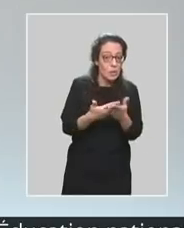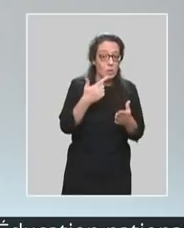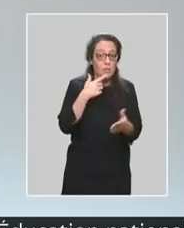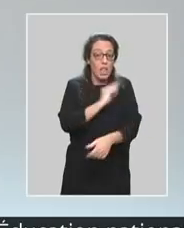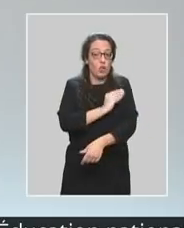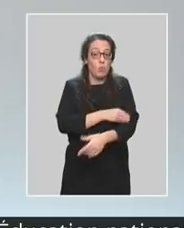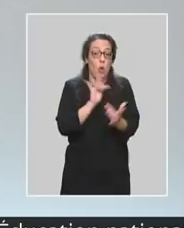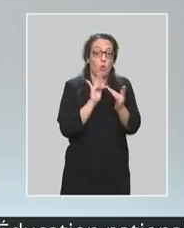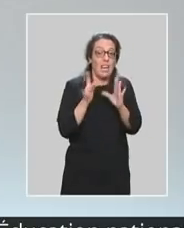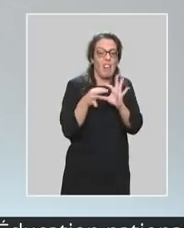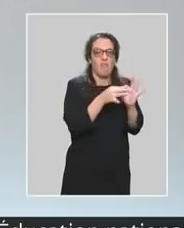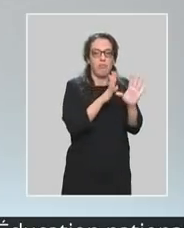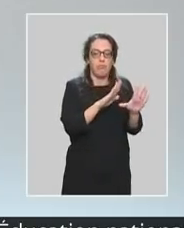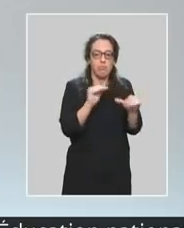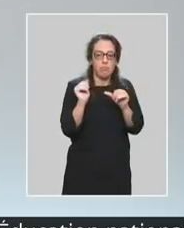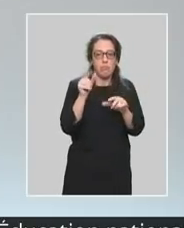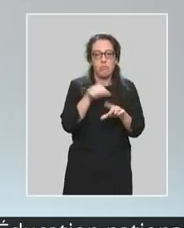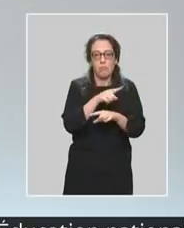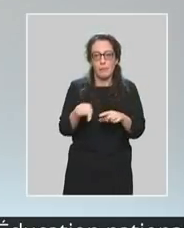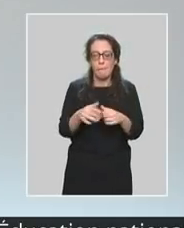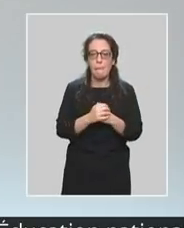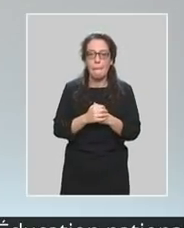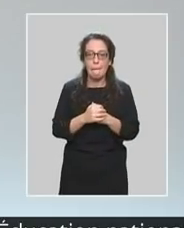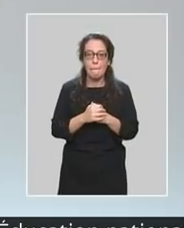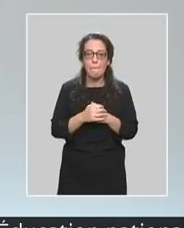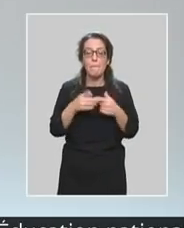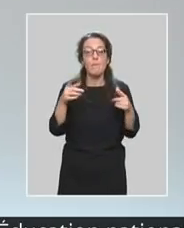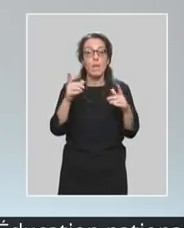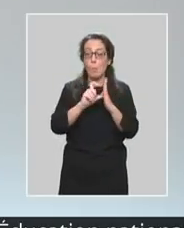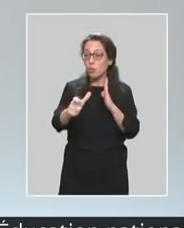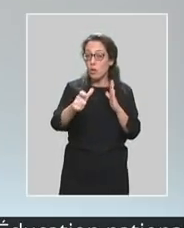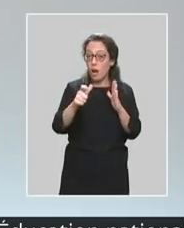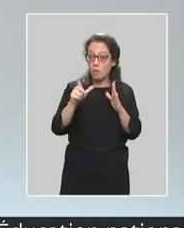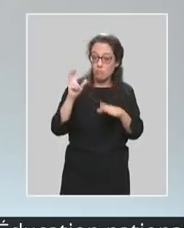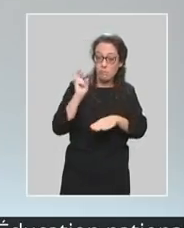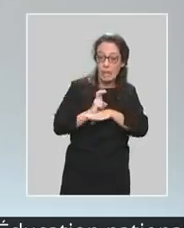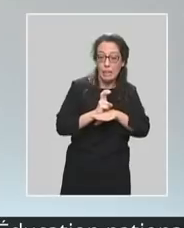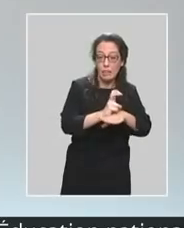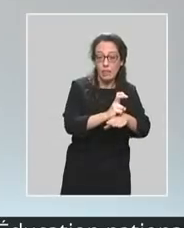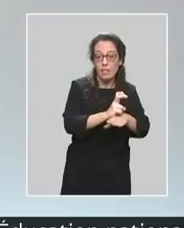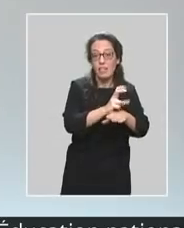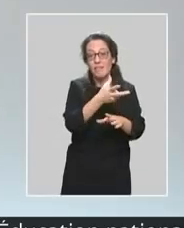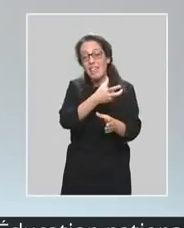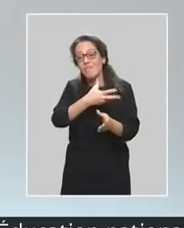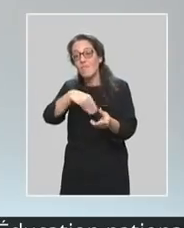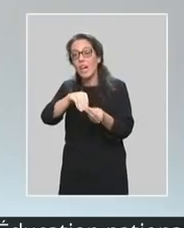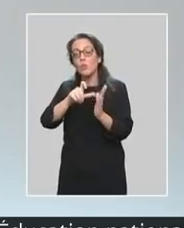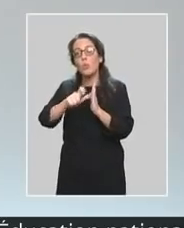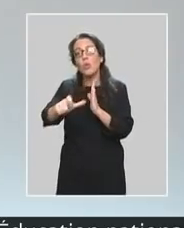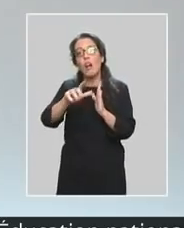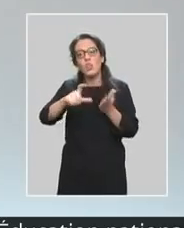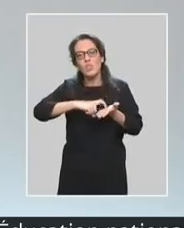distanciations adaptées. Ce protocole donc continue à s'appliquer et il est complété par un protocole de traçage qui vise à identifier